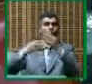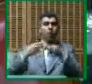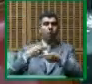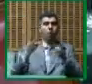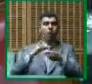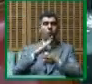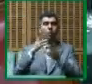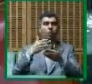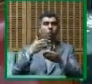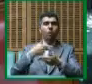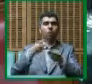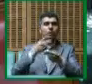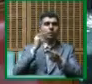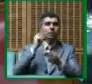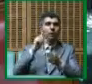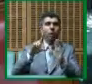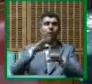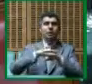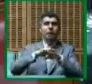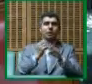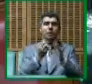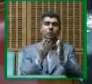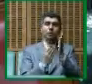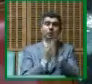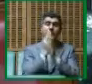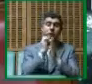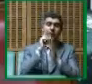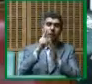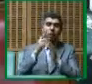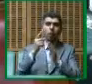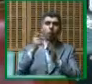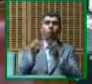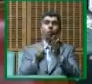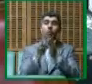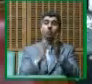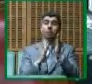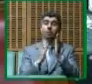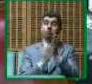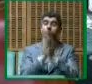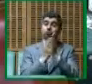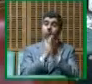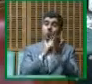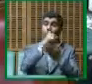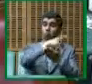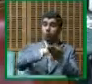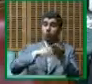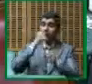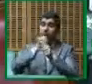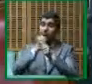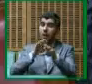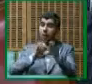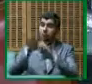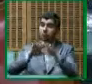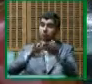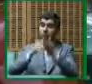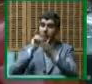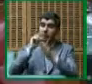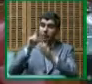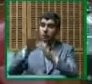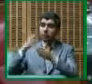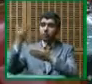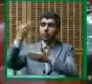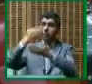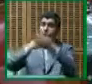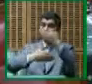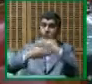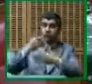صادراتنا، ثانيا بهدف جذب الاستثمارات الأجنبية المباشرة والتي